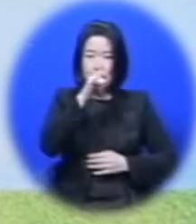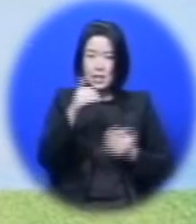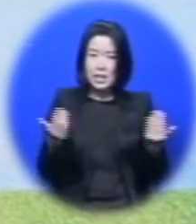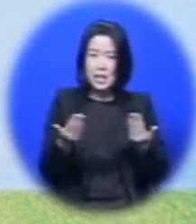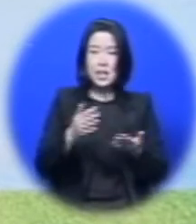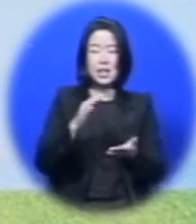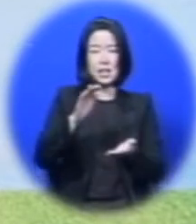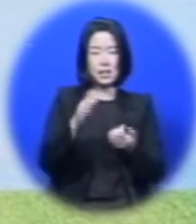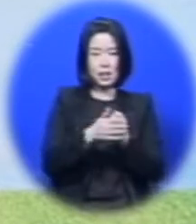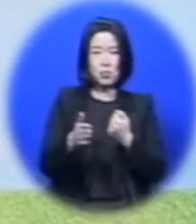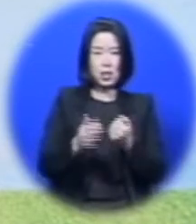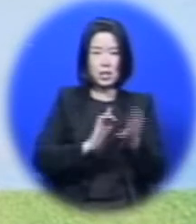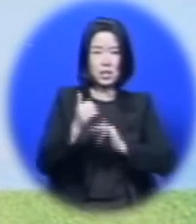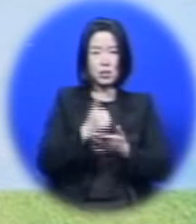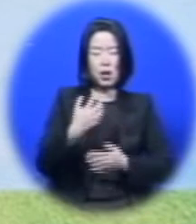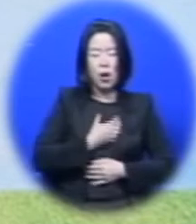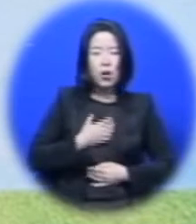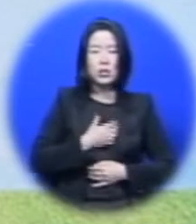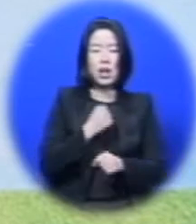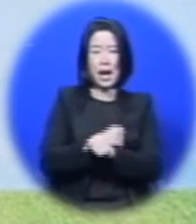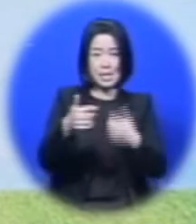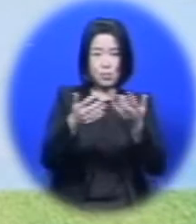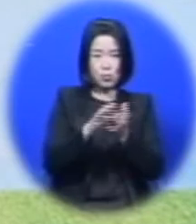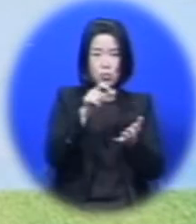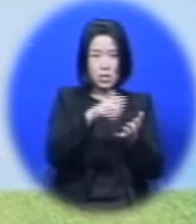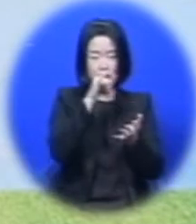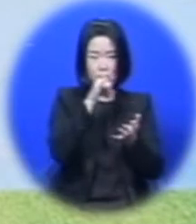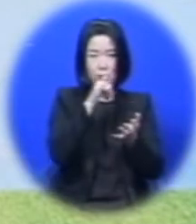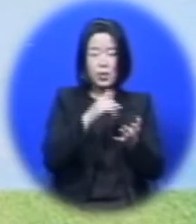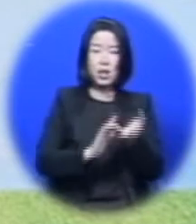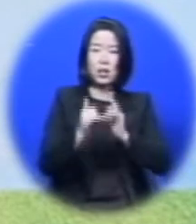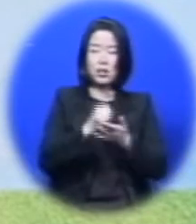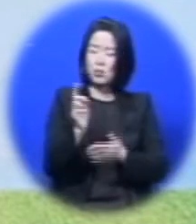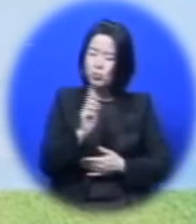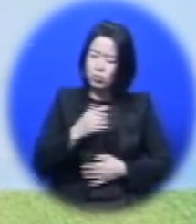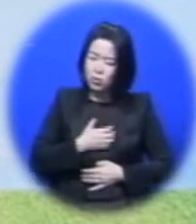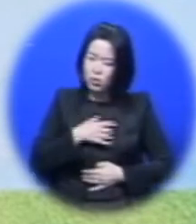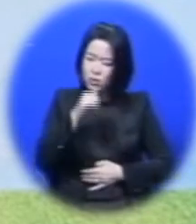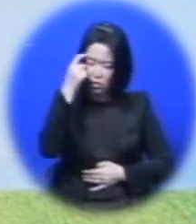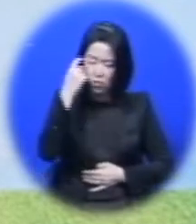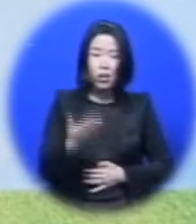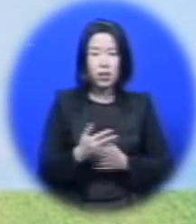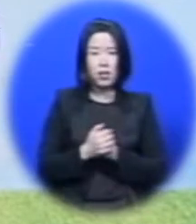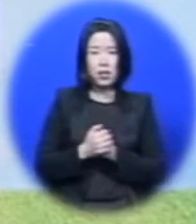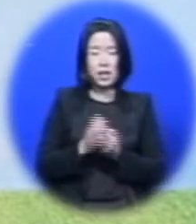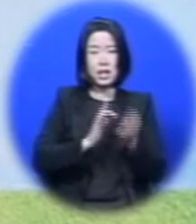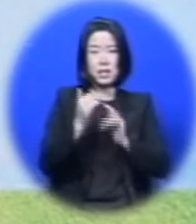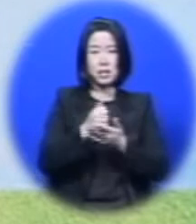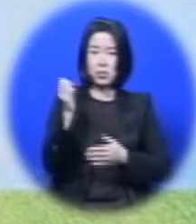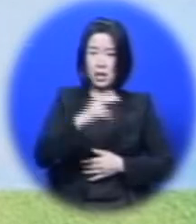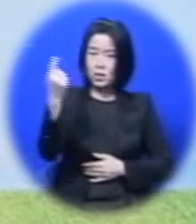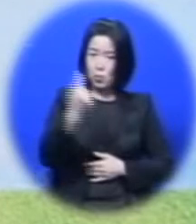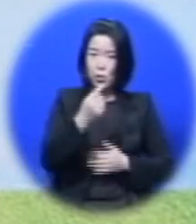때문에 예수님께서 걱정을 하시는 부분이 나옵니다. 예수님이 무슨 걱정을 하실 게 있지요? 예수님이 이제